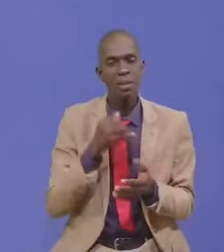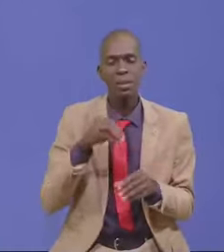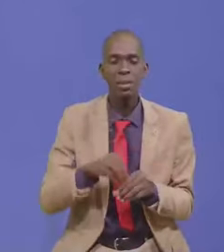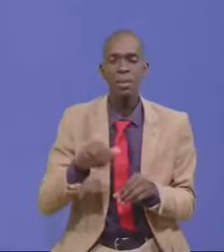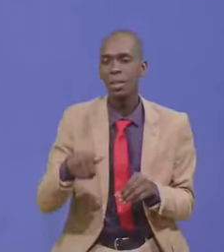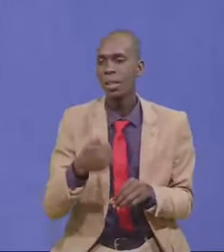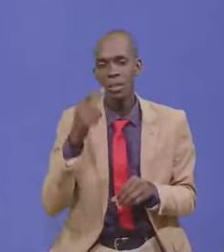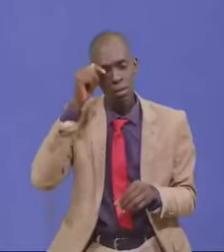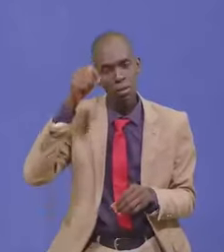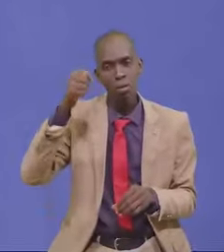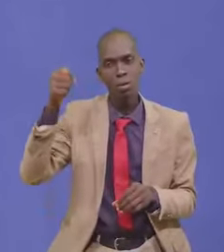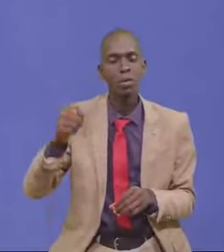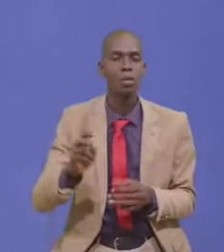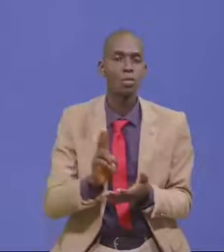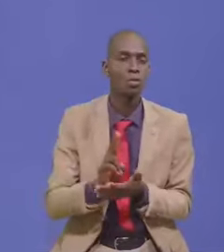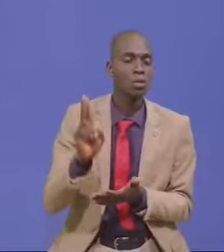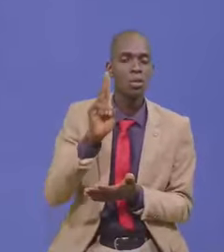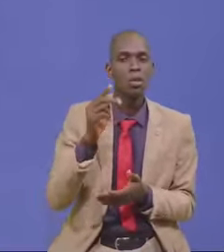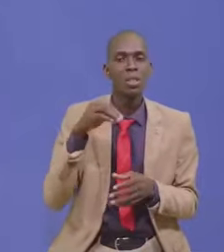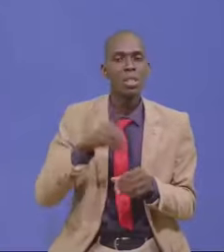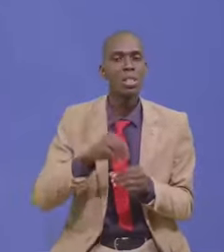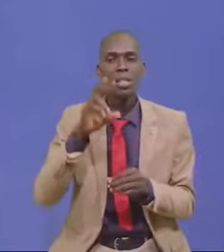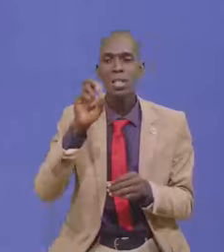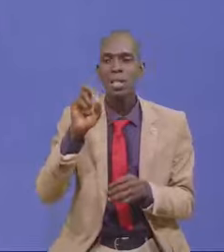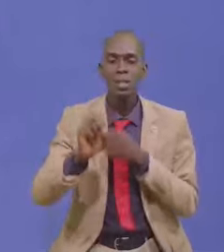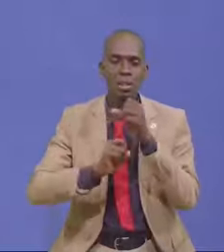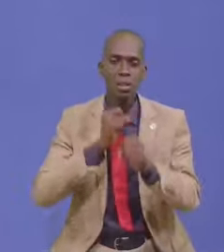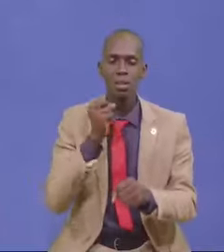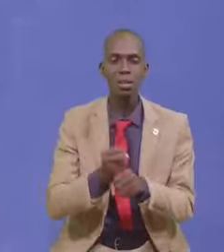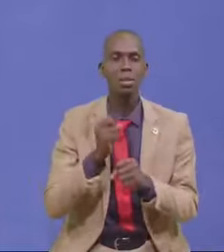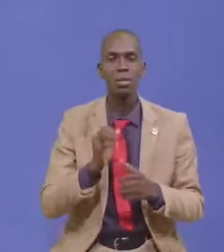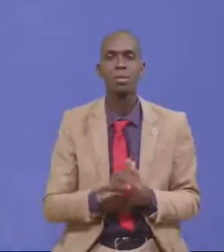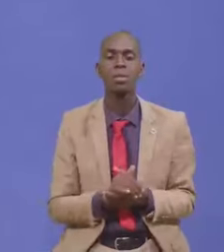Vous ne pouvez pas apprendre ça dans un séminaire pendant 30 ans.